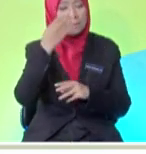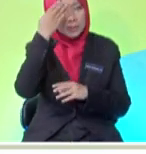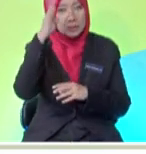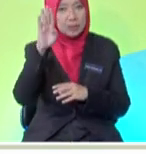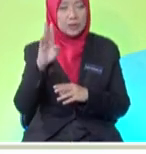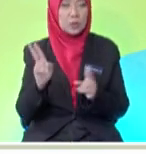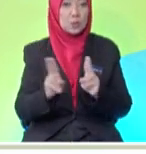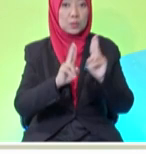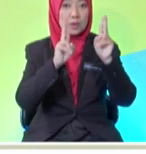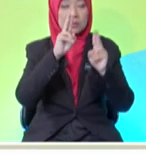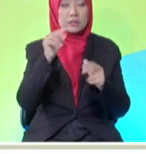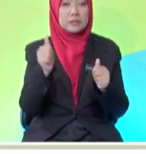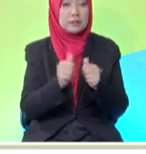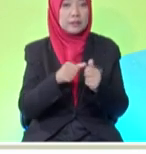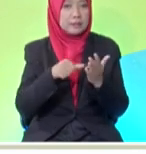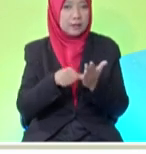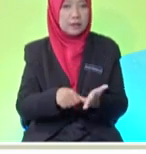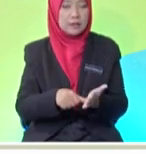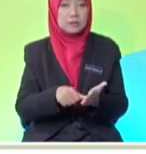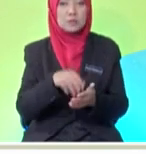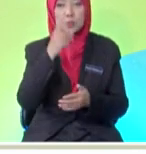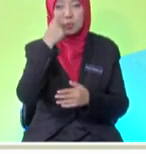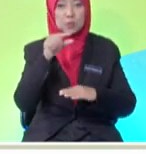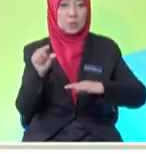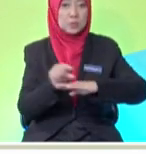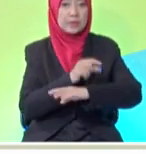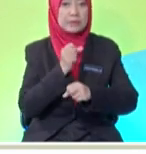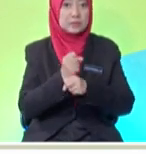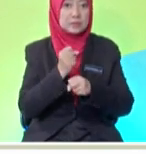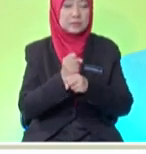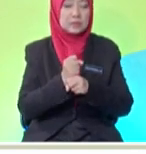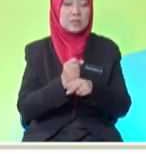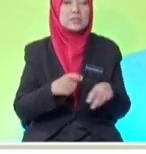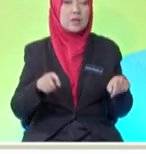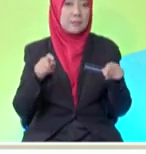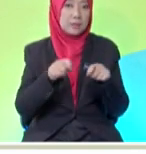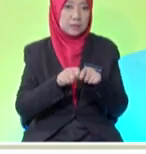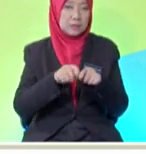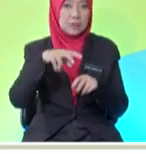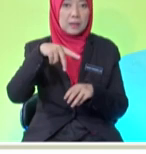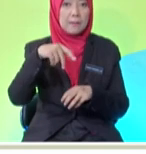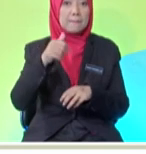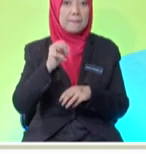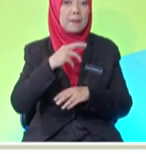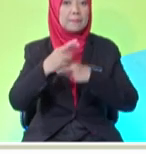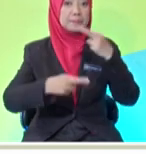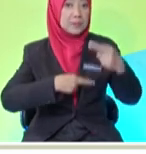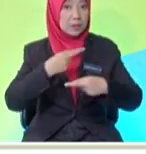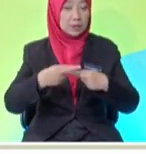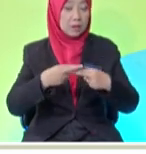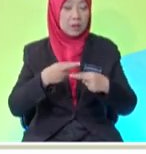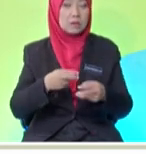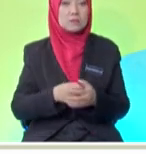tema 4 dengan tekanan tertentu untuk kegunaan kerja seperti mengepam saya penyemburan dan juga sebagainya